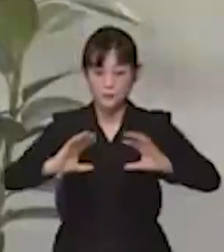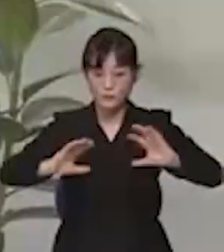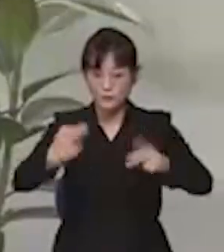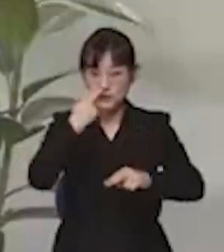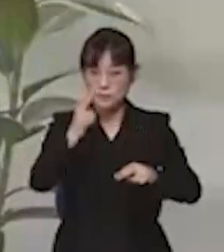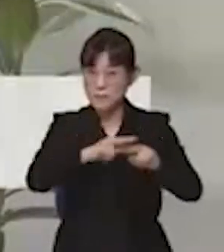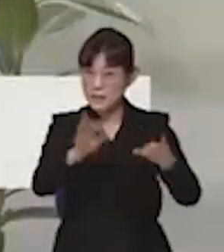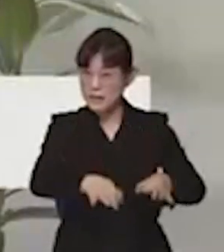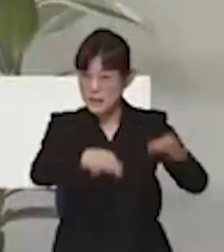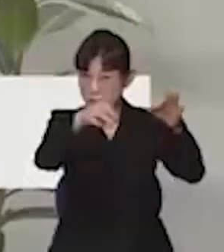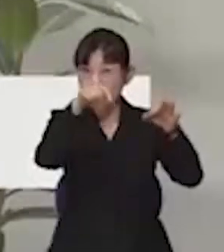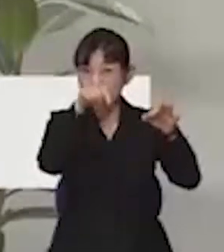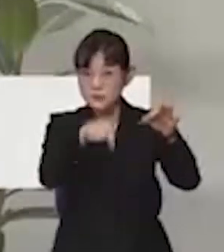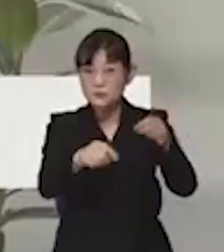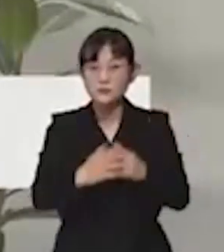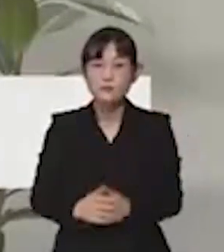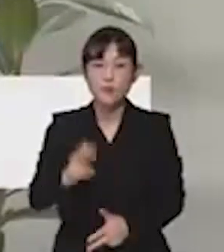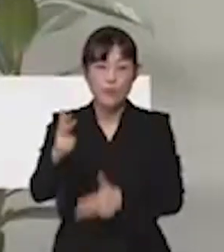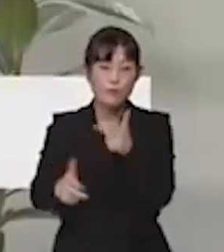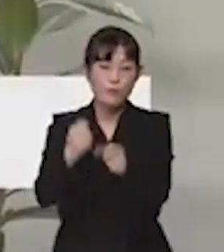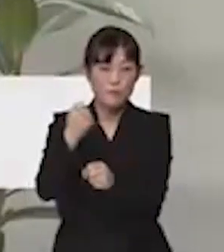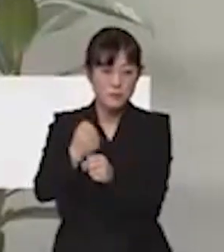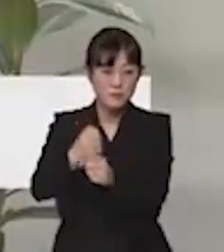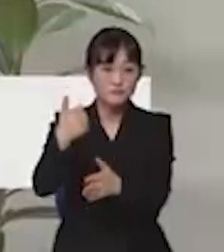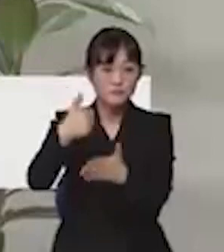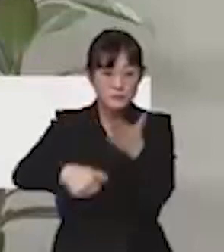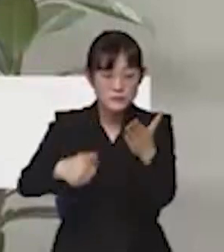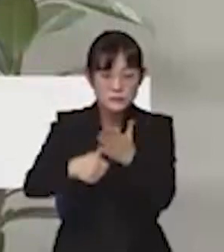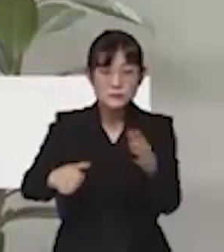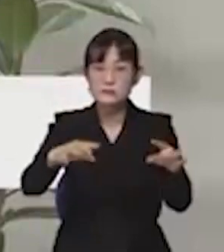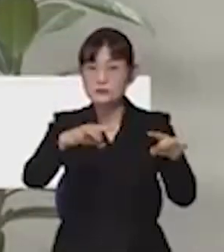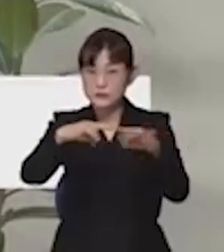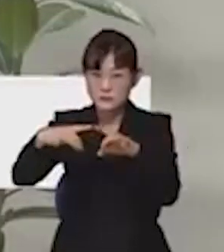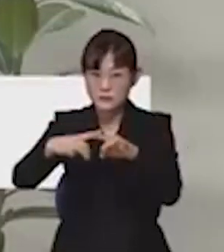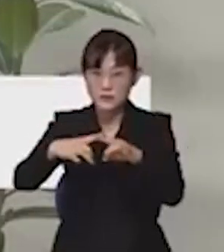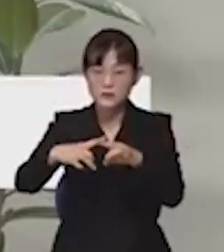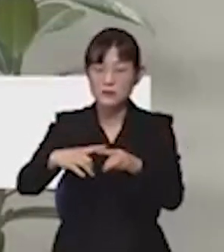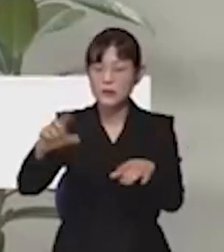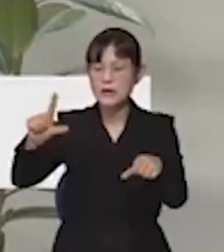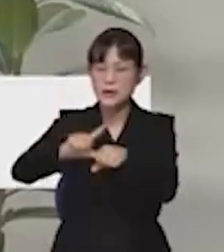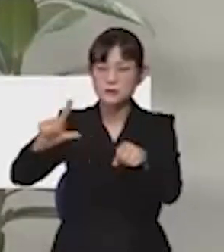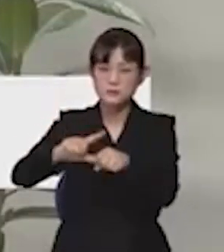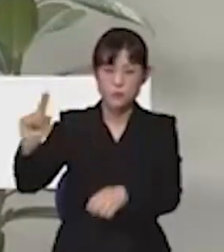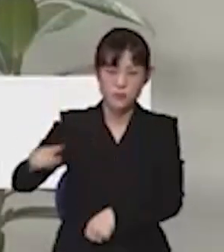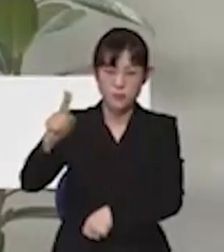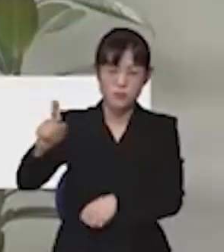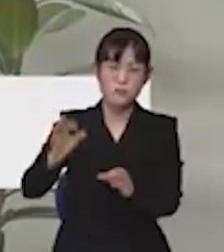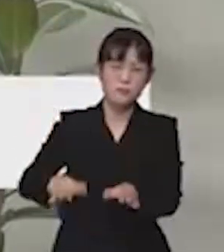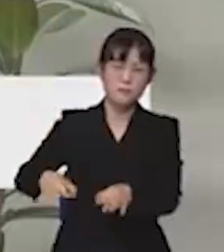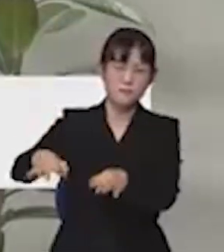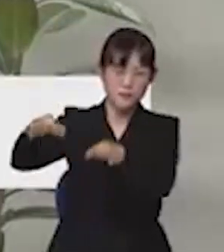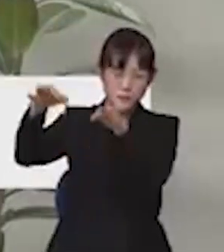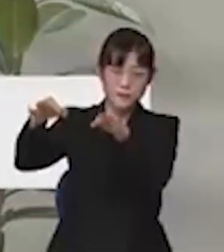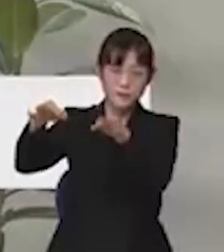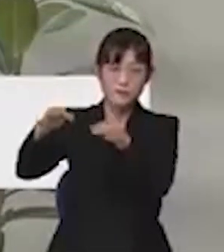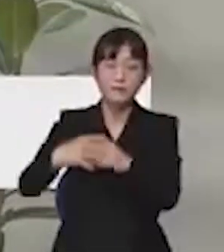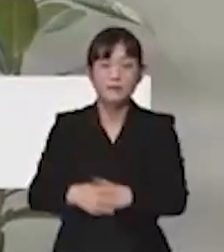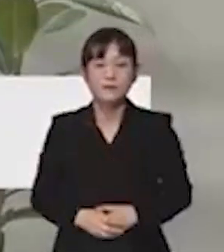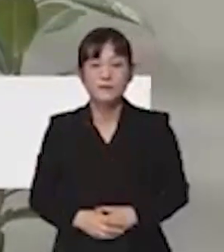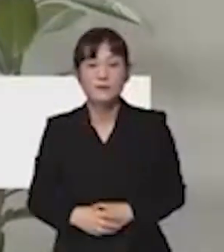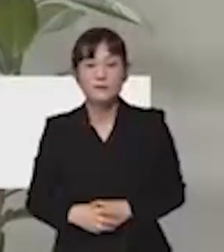국제유가 인상운영 가격 변동이 큰 석유류라든가 공업제품 전기 가스 물가인상으로 이어지고 있습니다